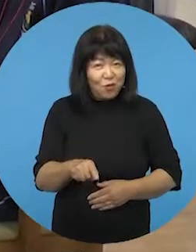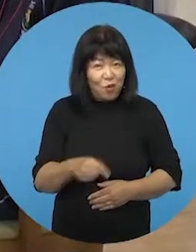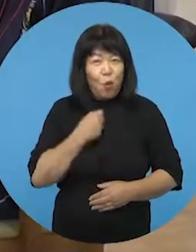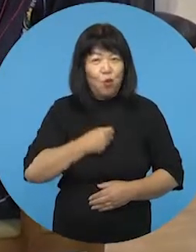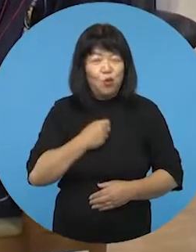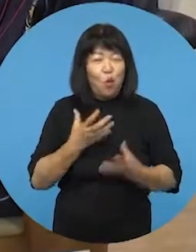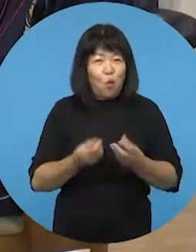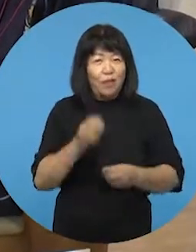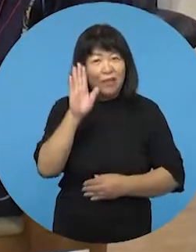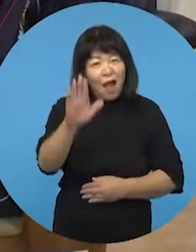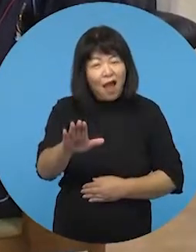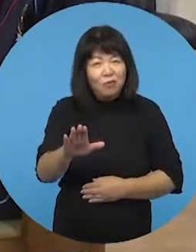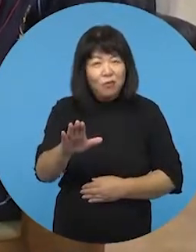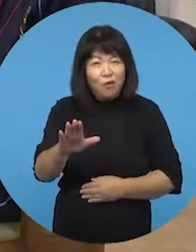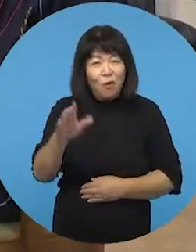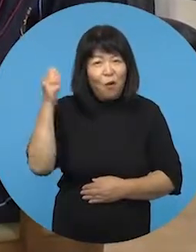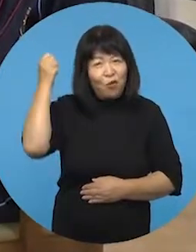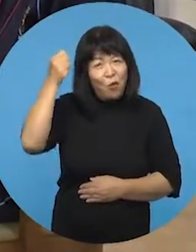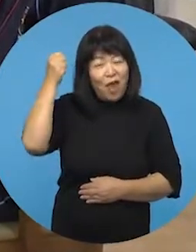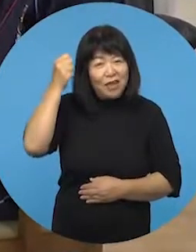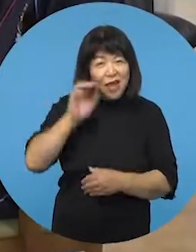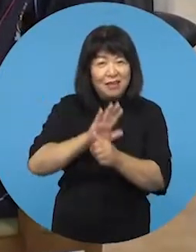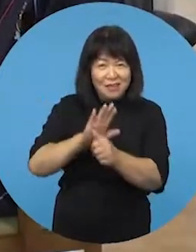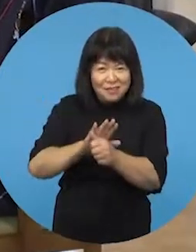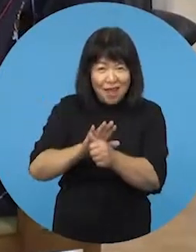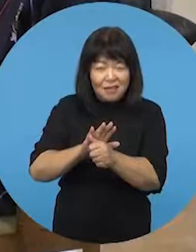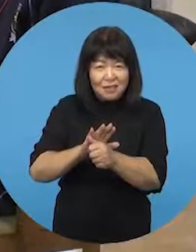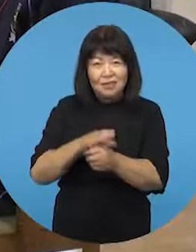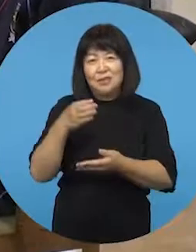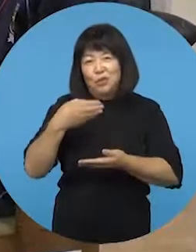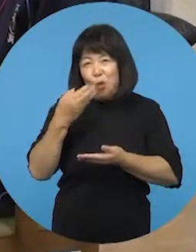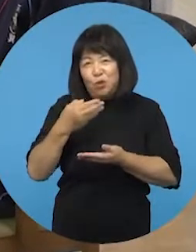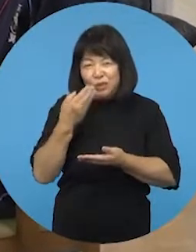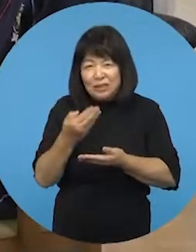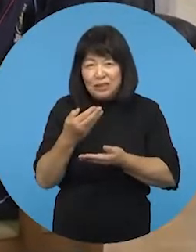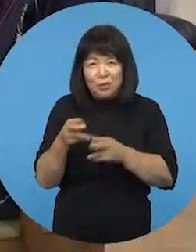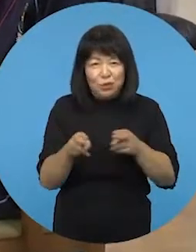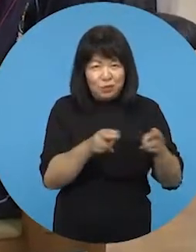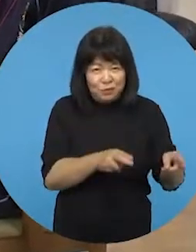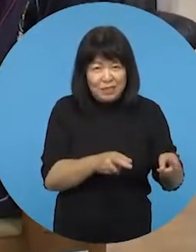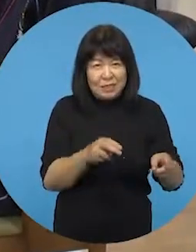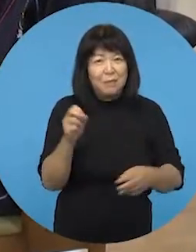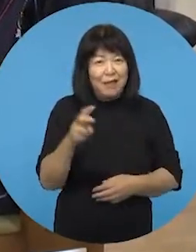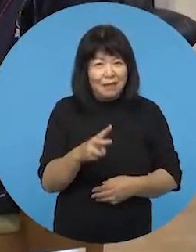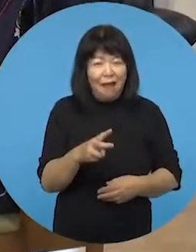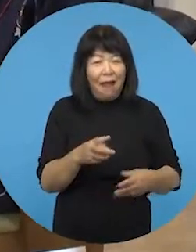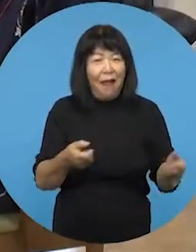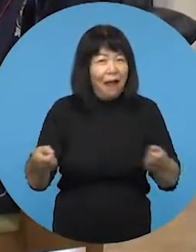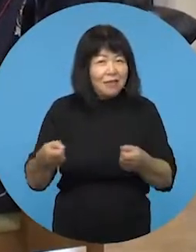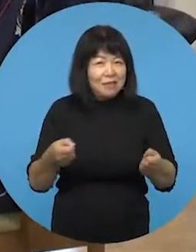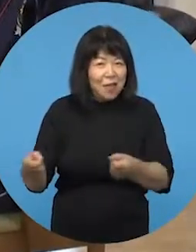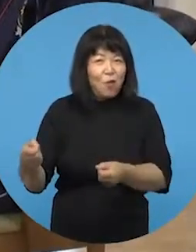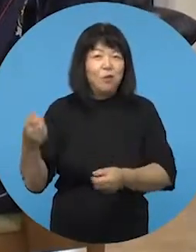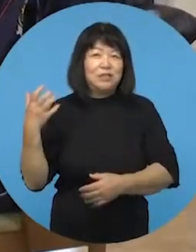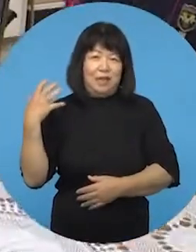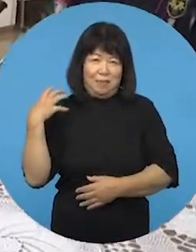風呂から上がった方のドライヤーと食事の準備とか配膳をしてます。